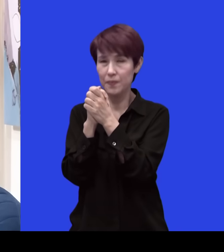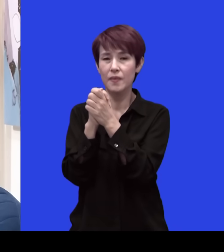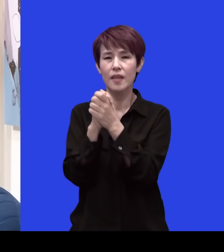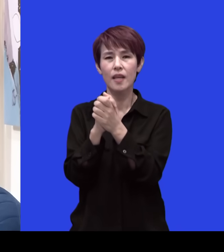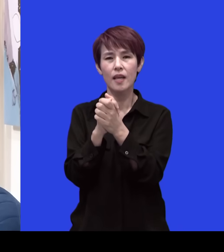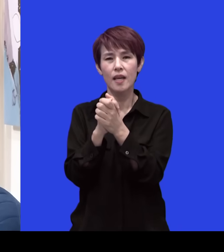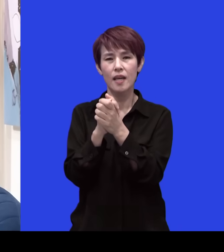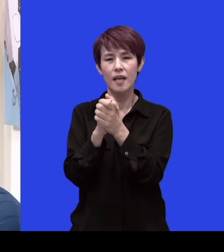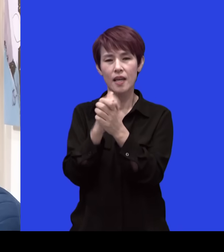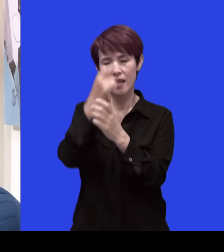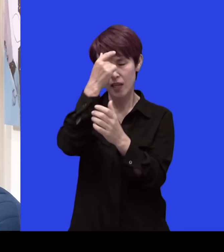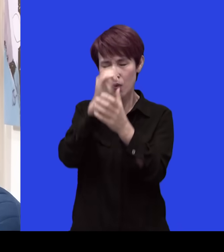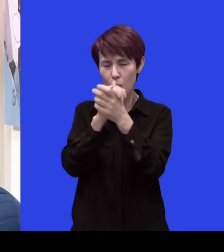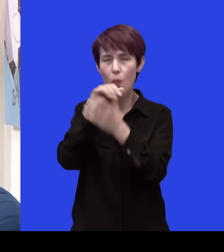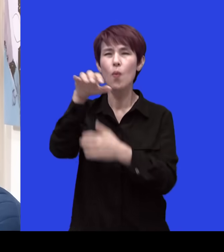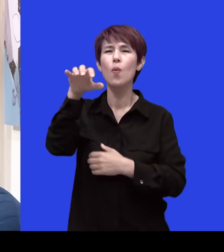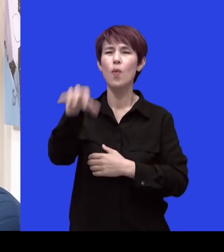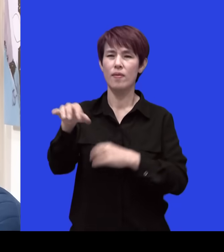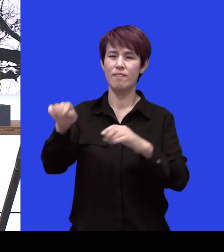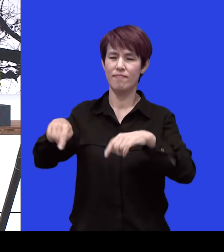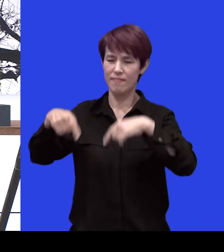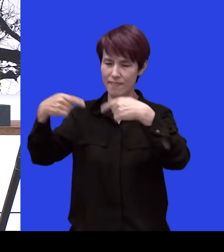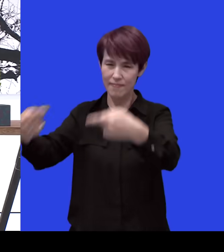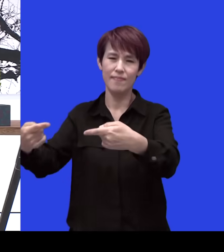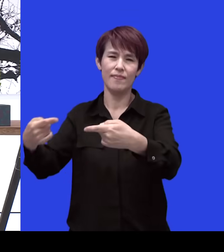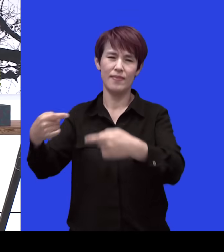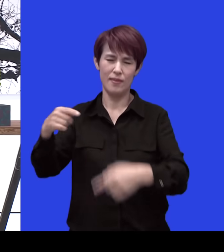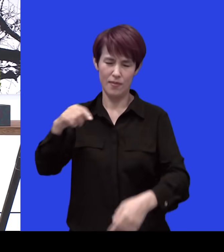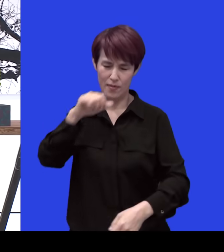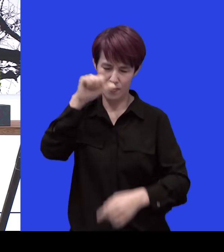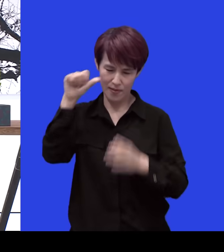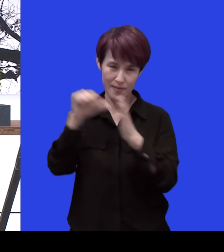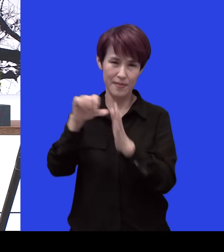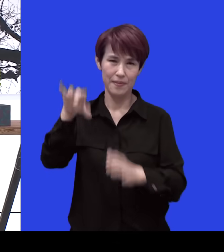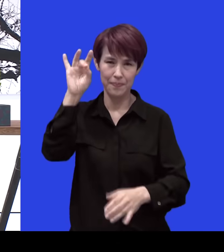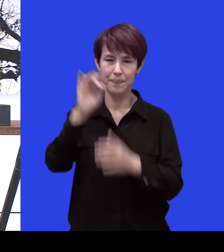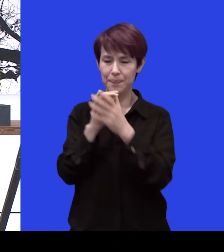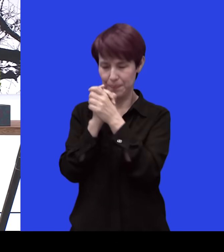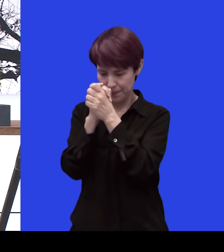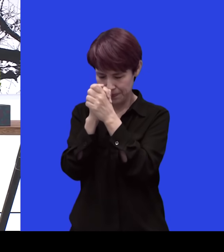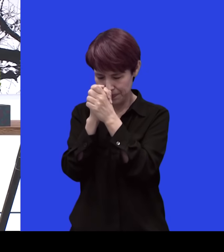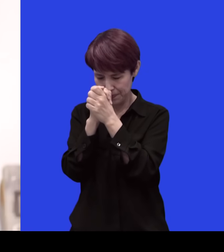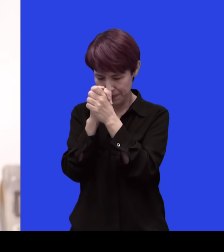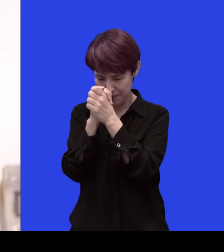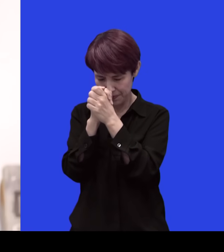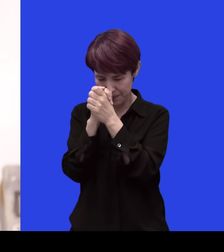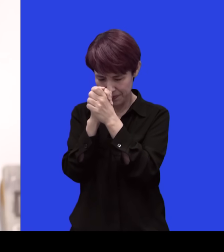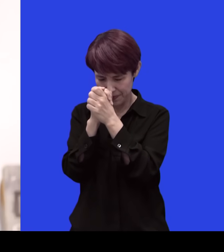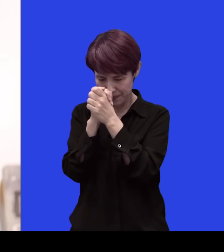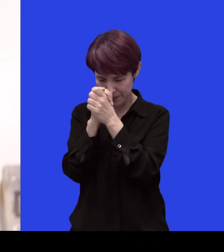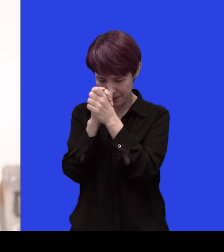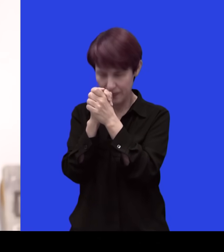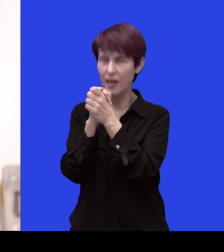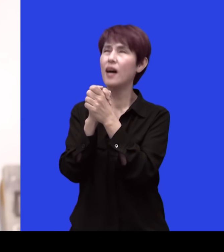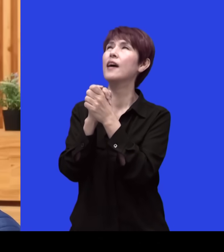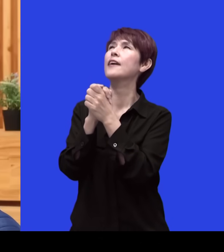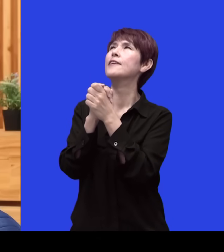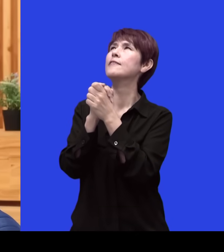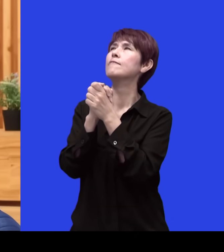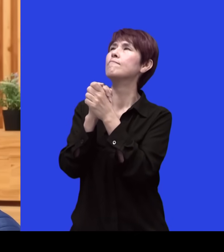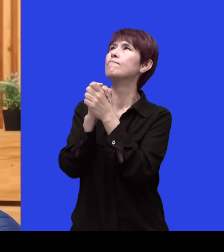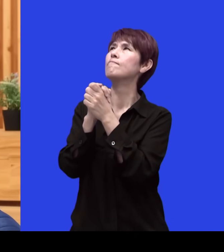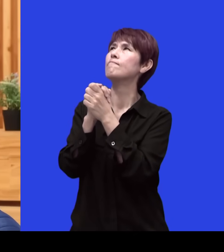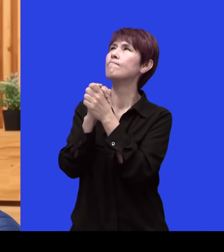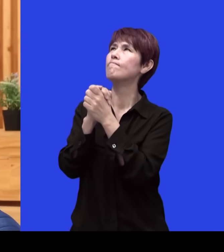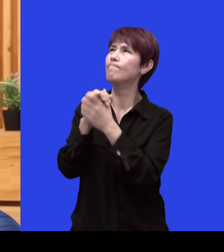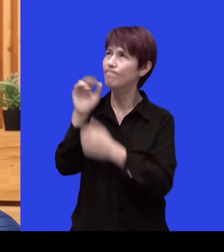데를 저는 이제 초신자니까 예, 예. 처음 가본 거예요. 예. 거기서 기도를 하다가 네. 네. 하나님 앞에 소원한 거예요.